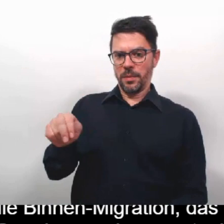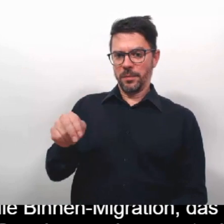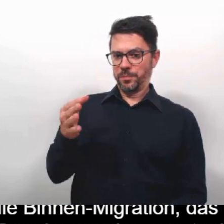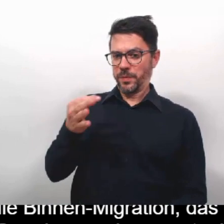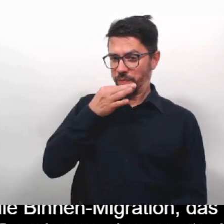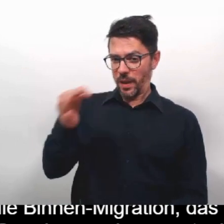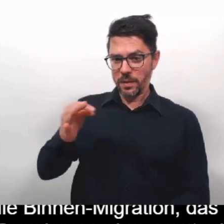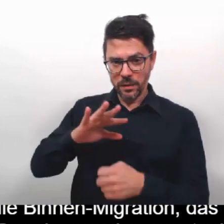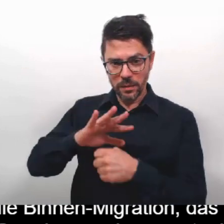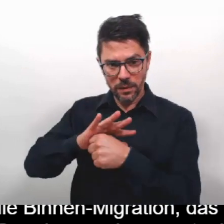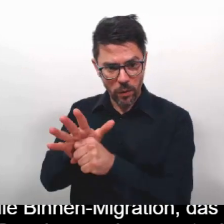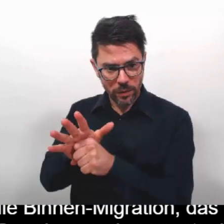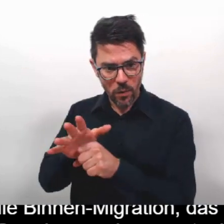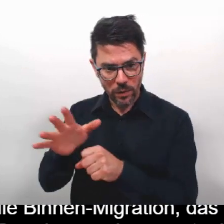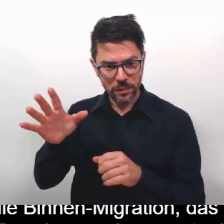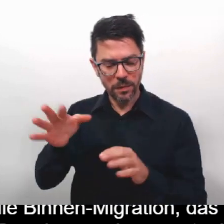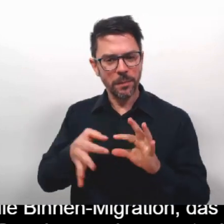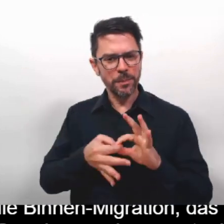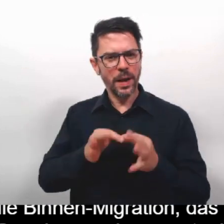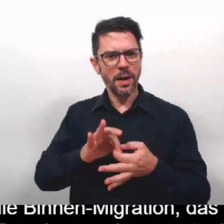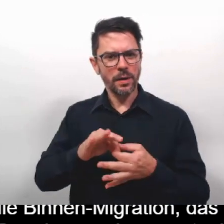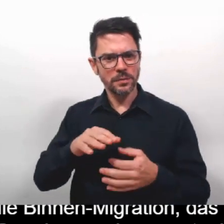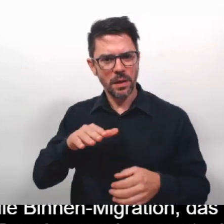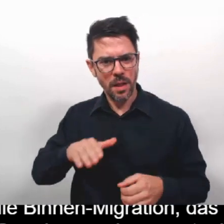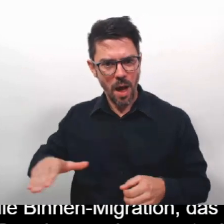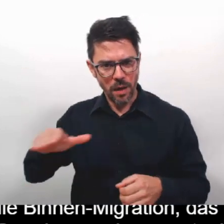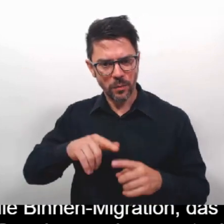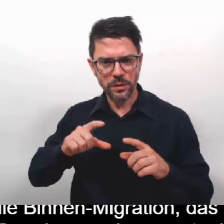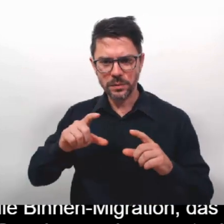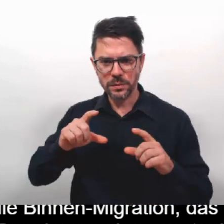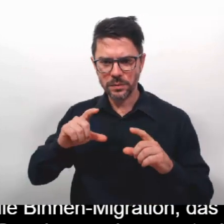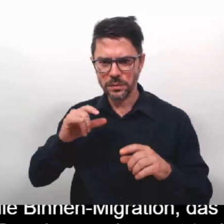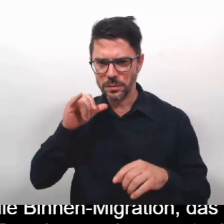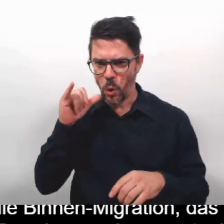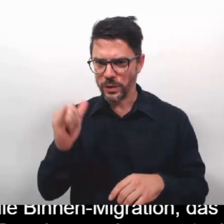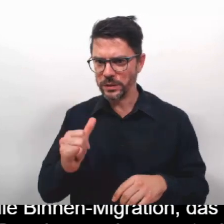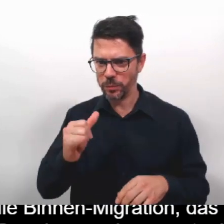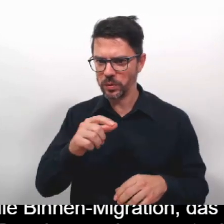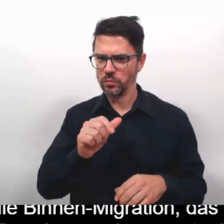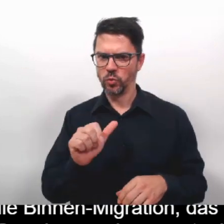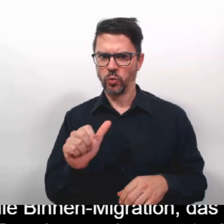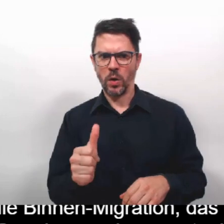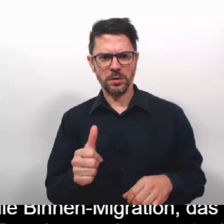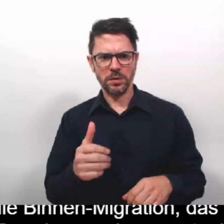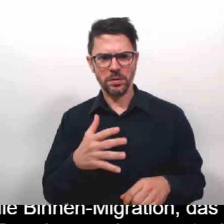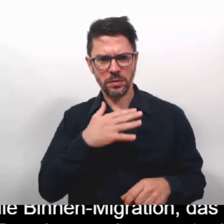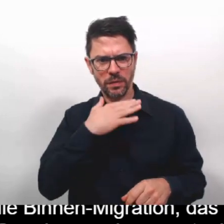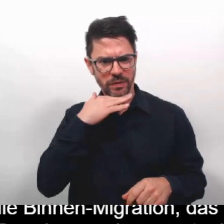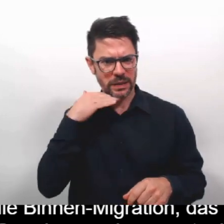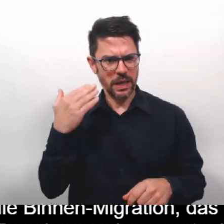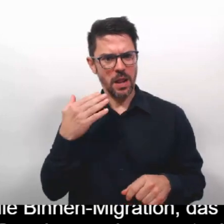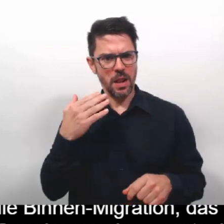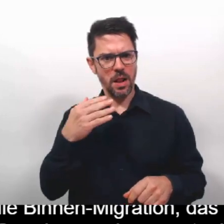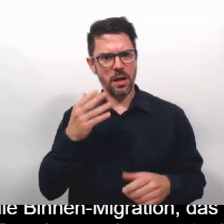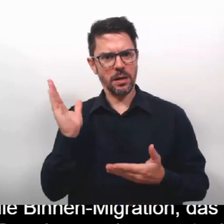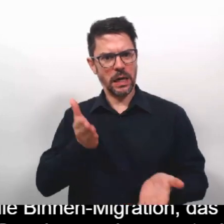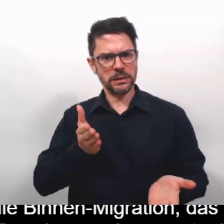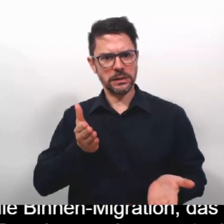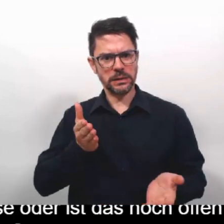überall war, wie hoch seine mögliche Exposition war und dann natürlich auch sich durchaus sicherheitshalber selber testen zu lassen.